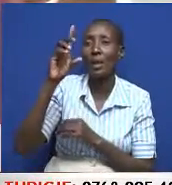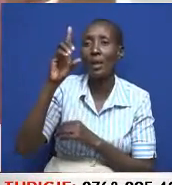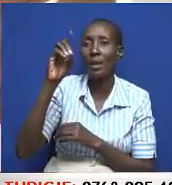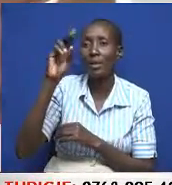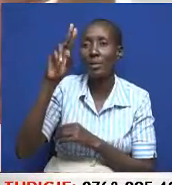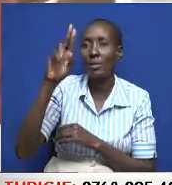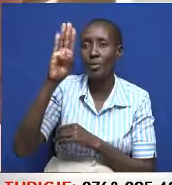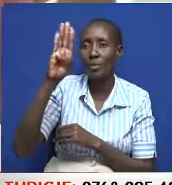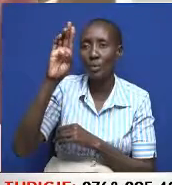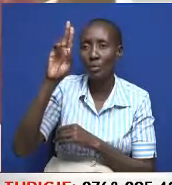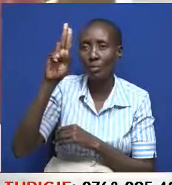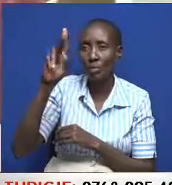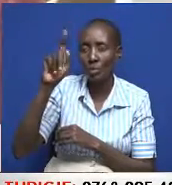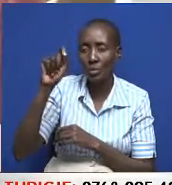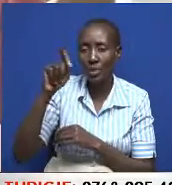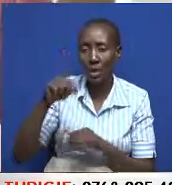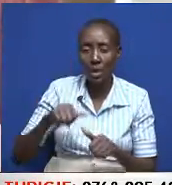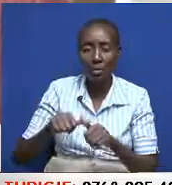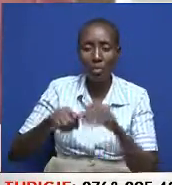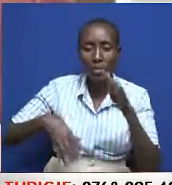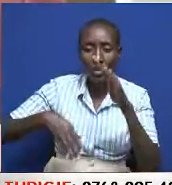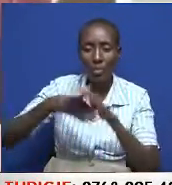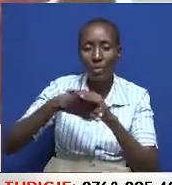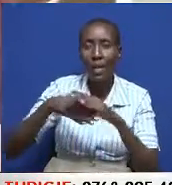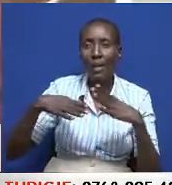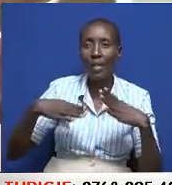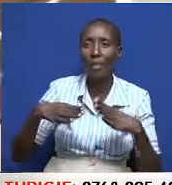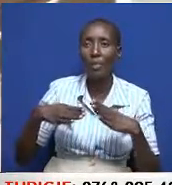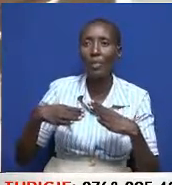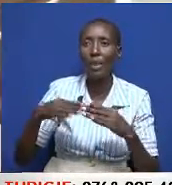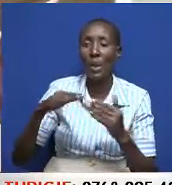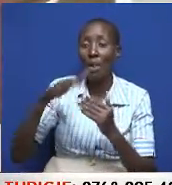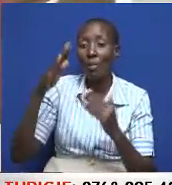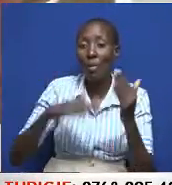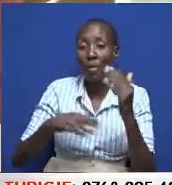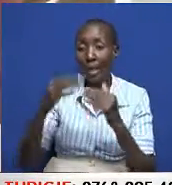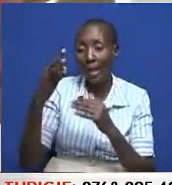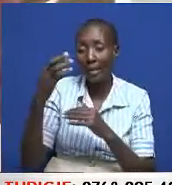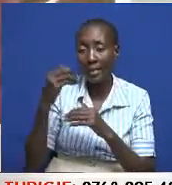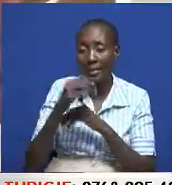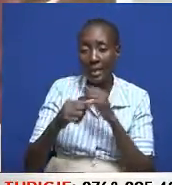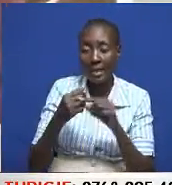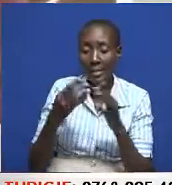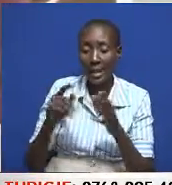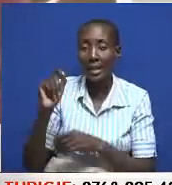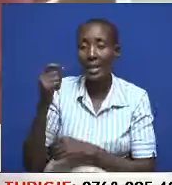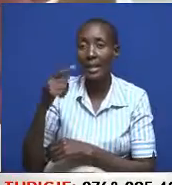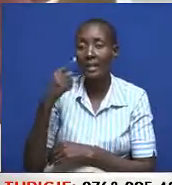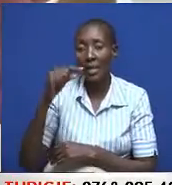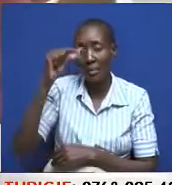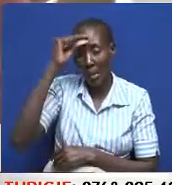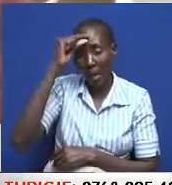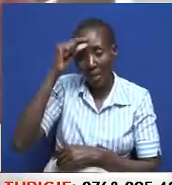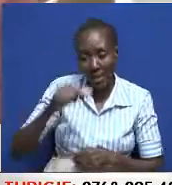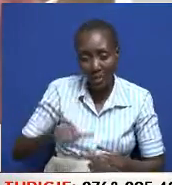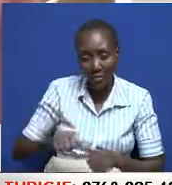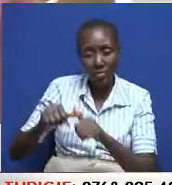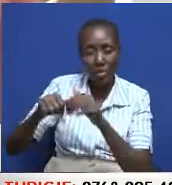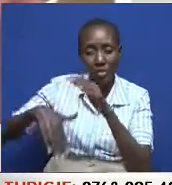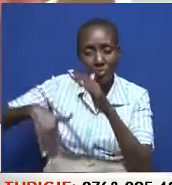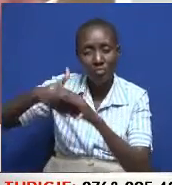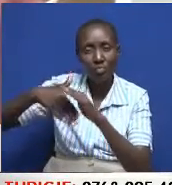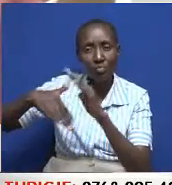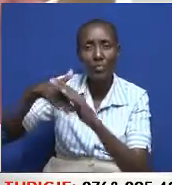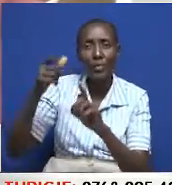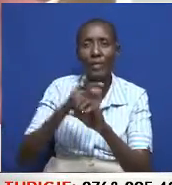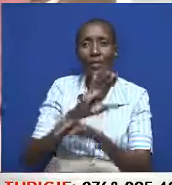Basi kumbuka wameweza kuwa hapa nchini Kenya kwa muda zaidi ya miaka 30 na basi wanasema kwamba serikali inazidi basi kuwafurusha katika msitu huo.